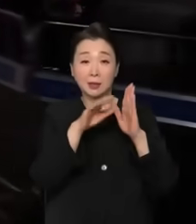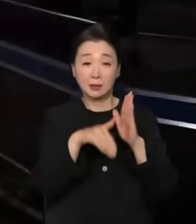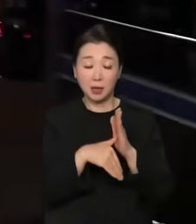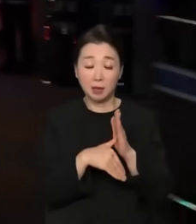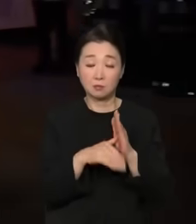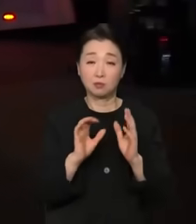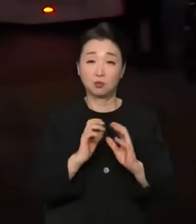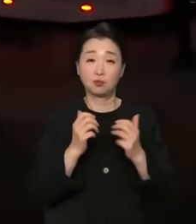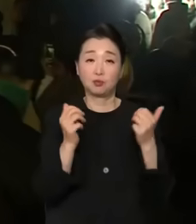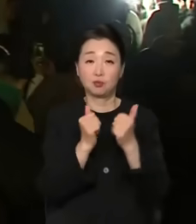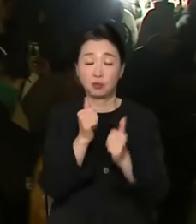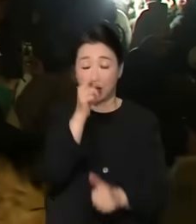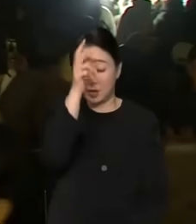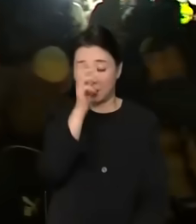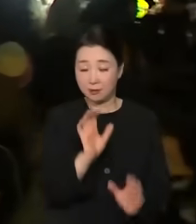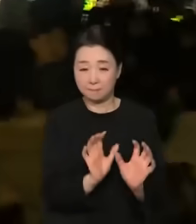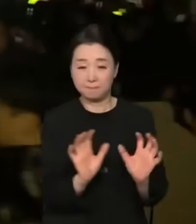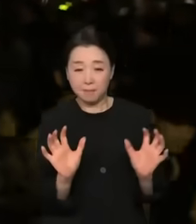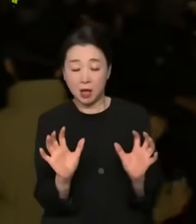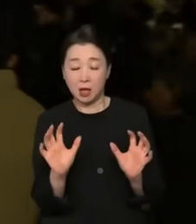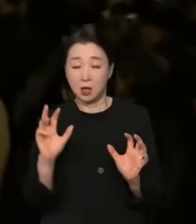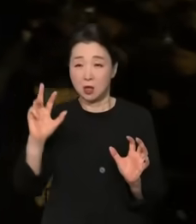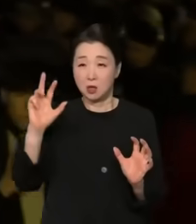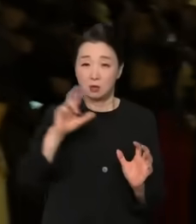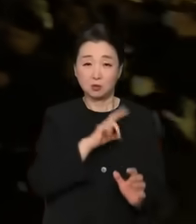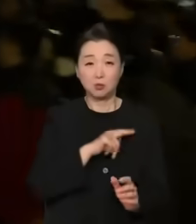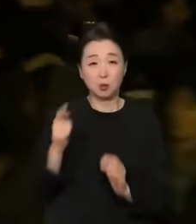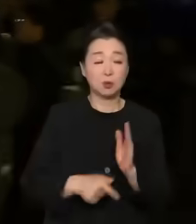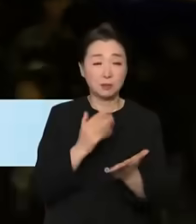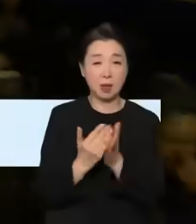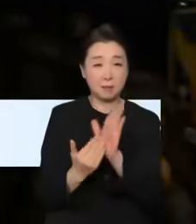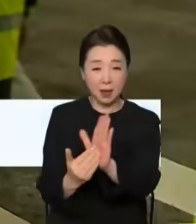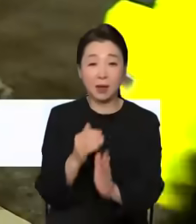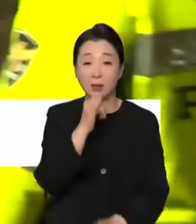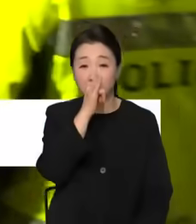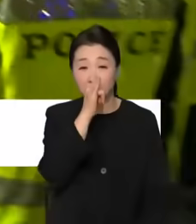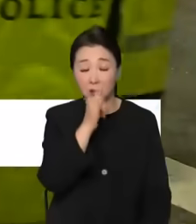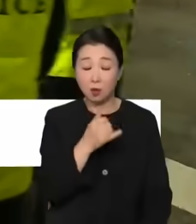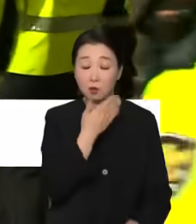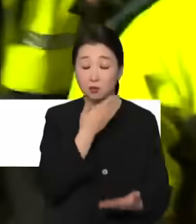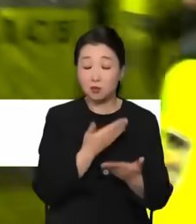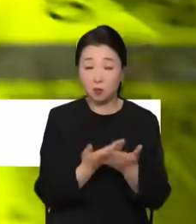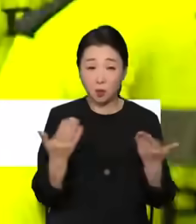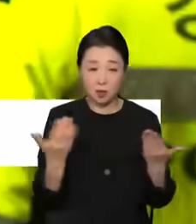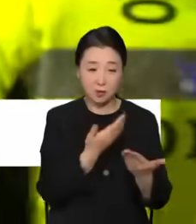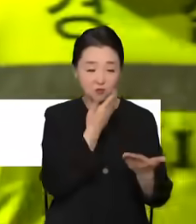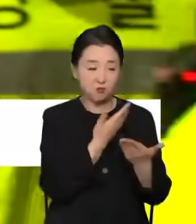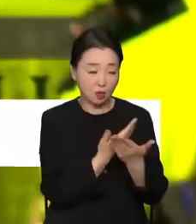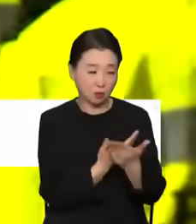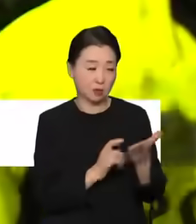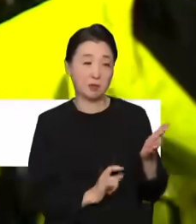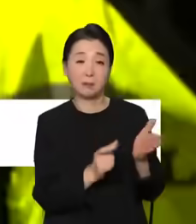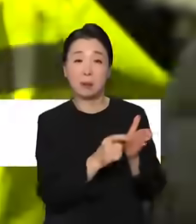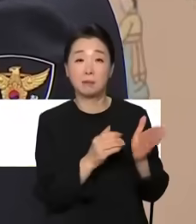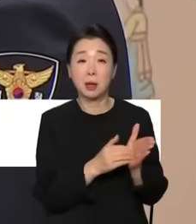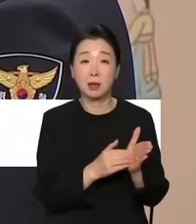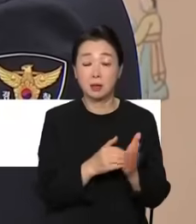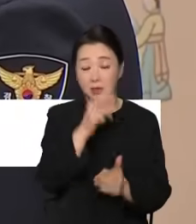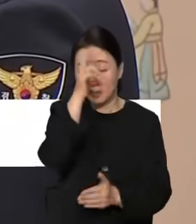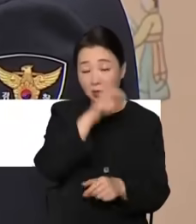의원들의을 통하도록 지시한입니다 영장에는 내란 중요임무 종사자로 됐습니다 경찰